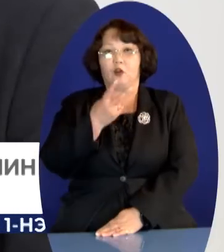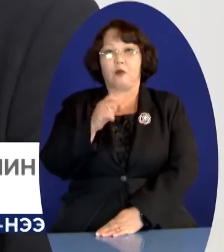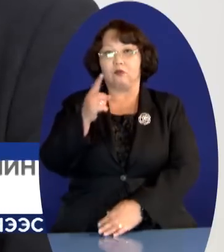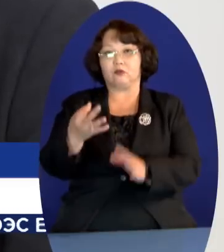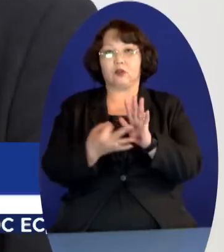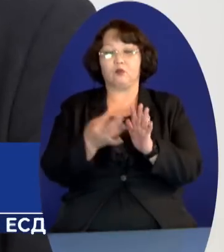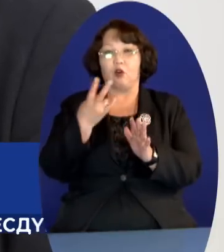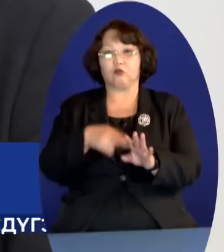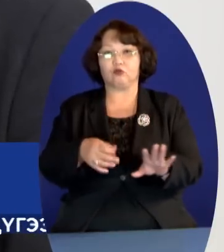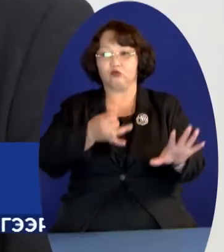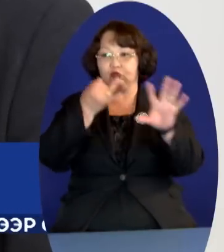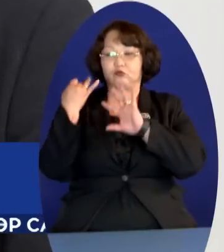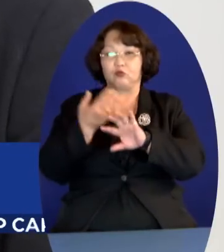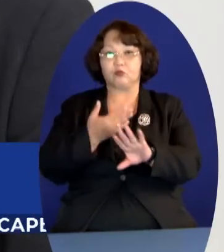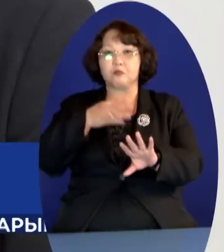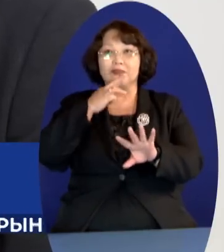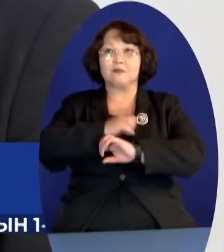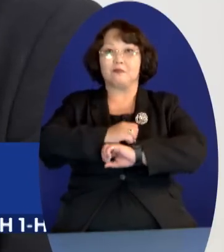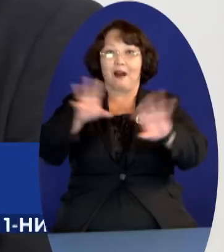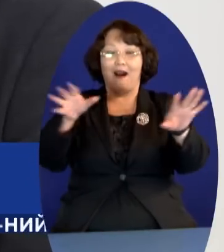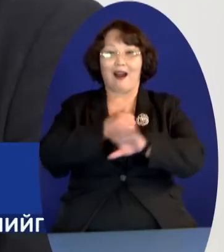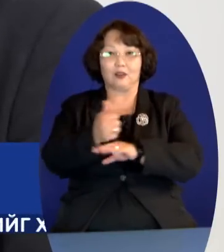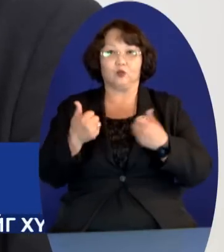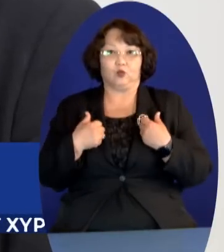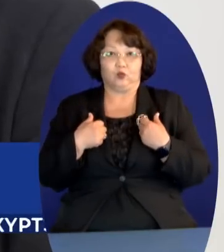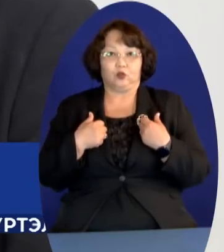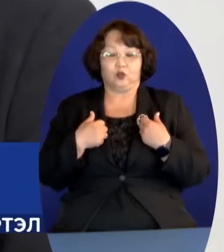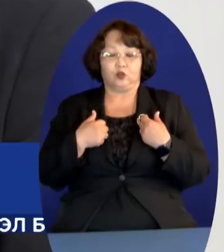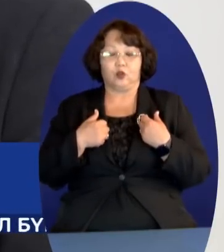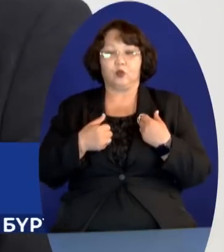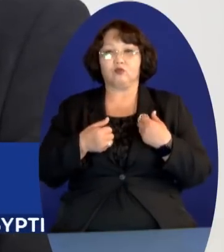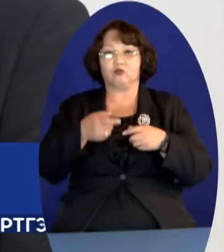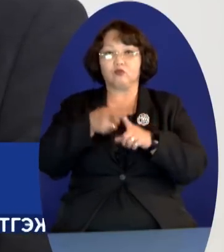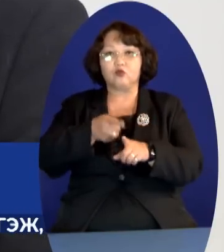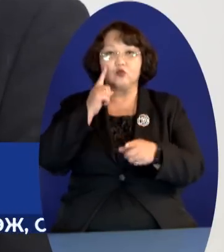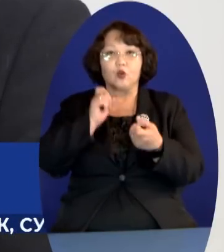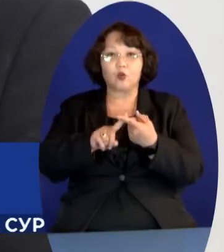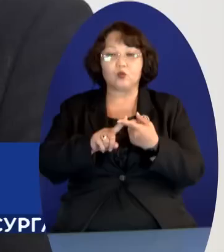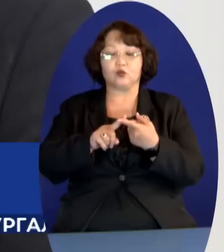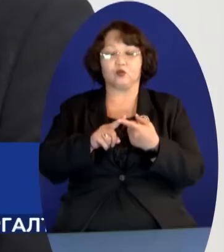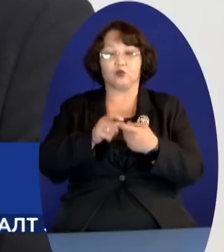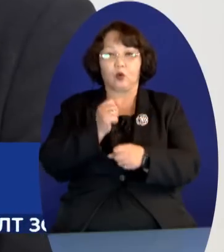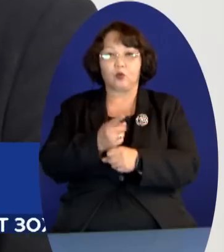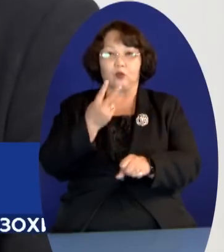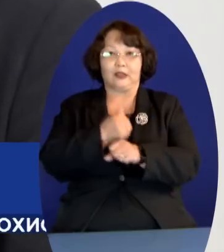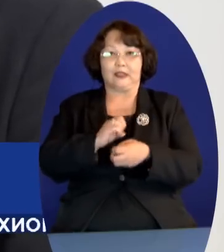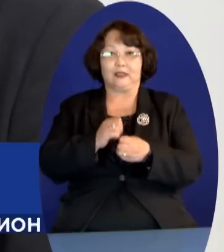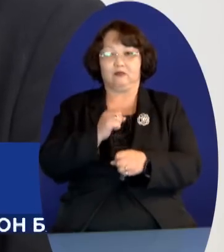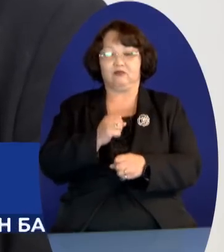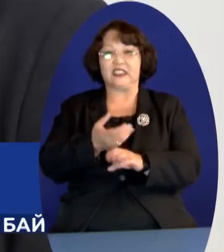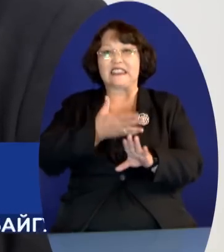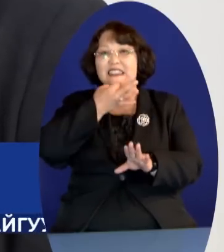2018 онд бол 7 өдрийн өмнө зарласан аялал жуулчлалын ивент болгож хөгжүүлэхийн хувьд бол хуцаатай зарлах хэвээр. За энэ жил бол бид